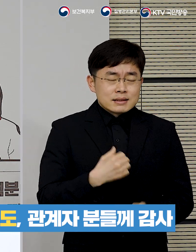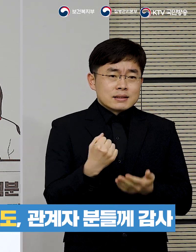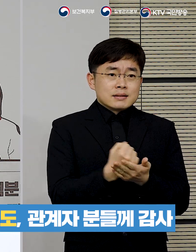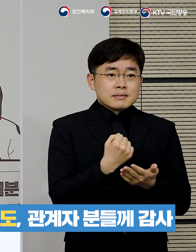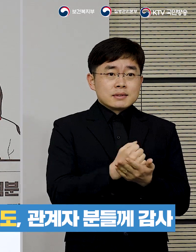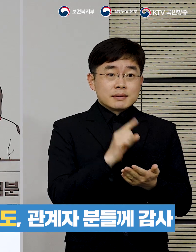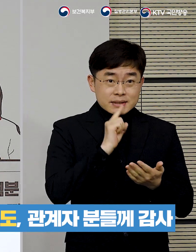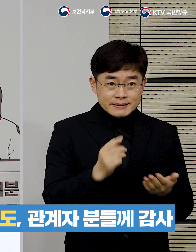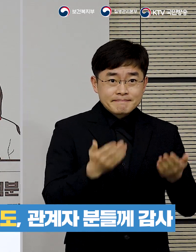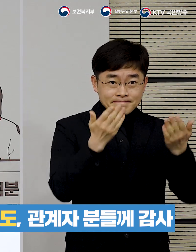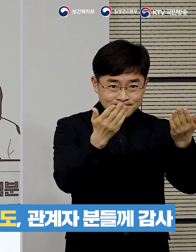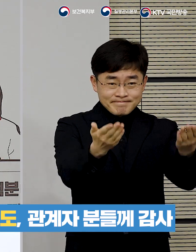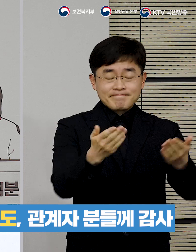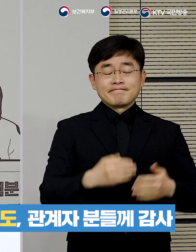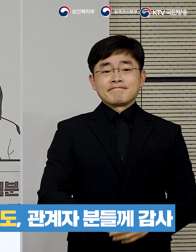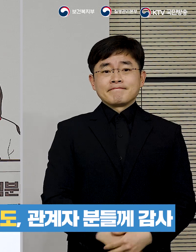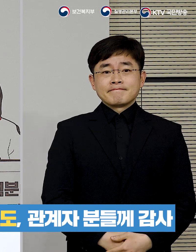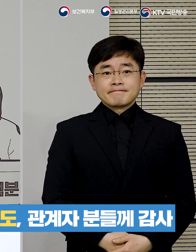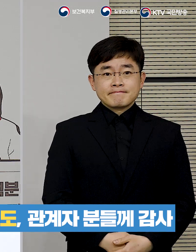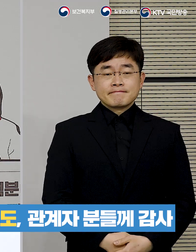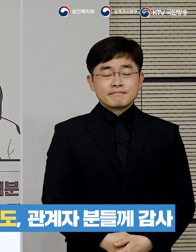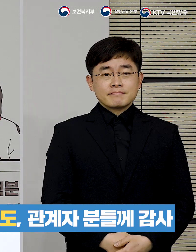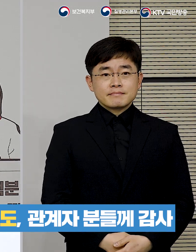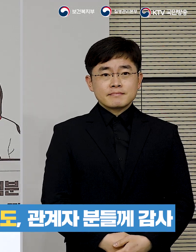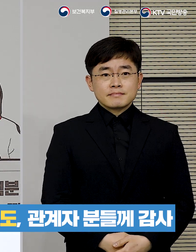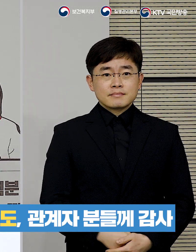어린 조의와 애도의 말씀을 드립니다.